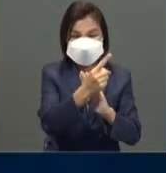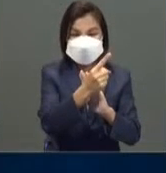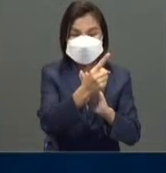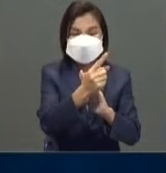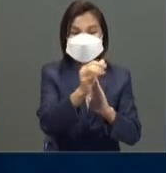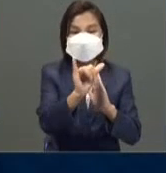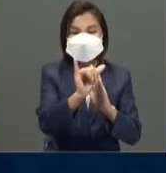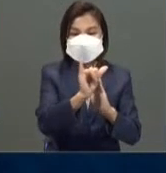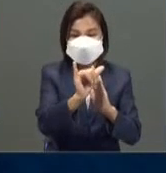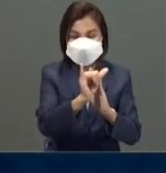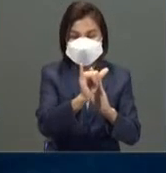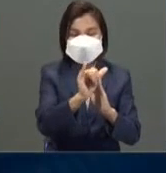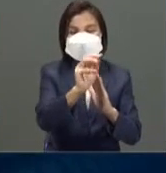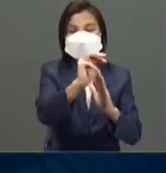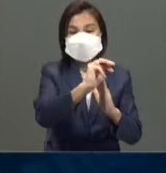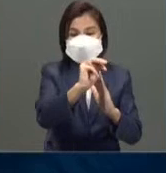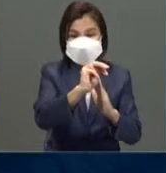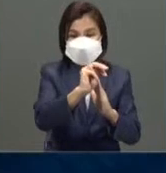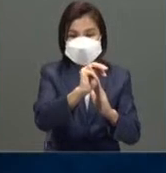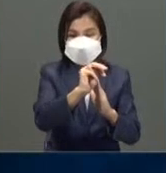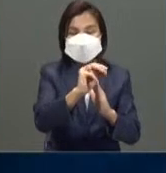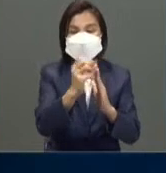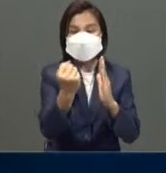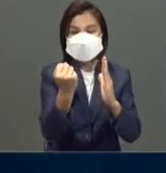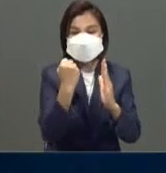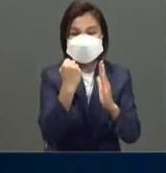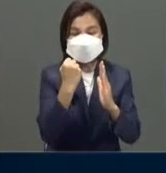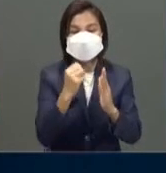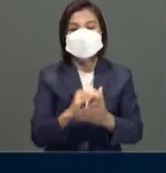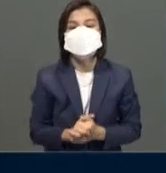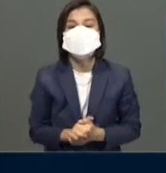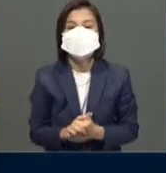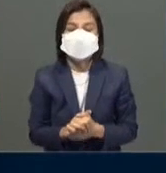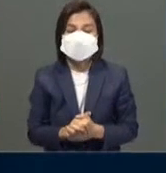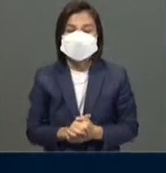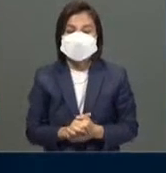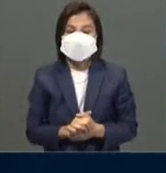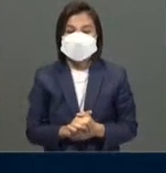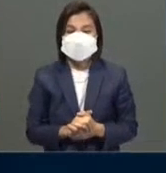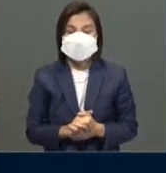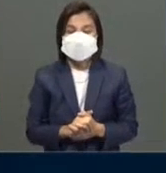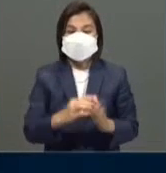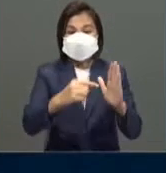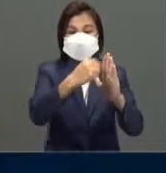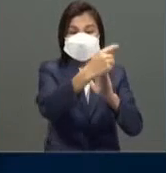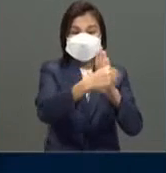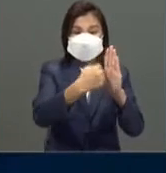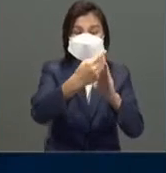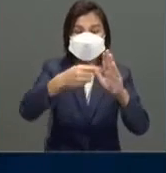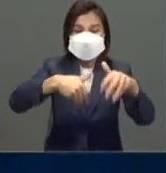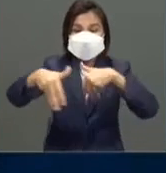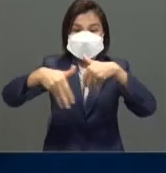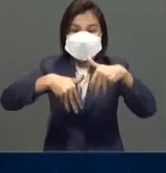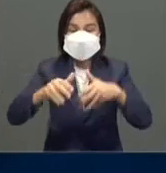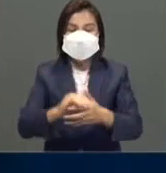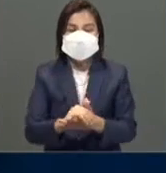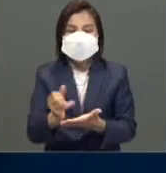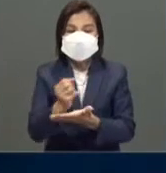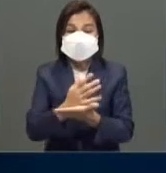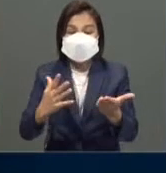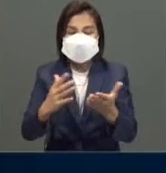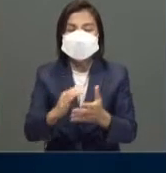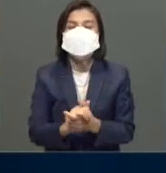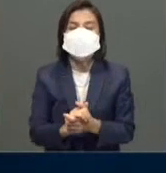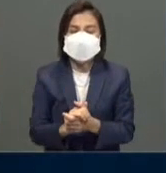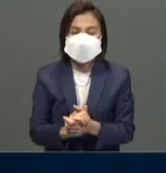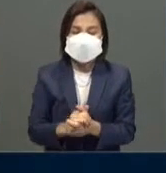ยโสแล้วก็มุกดาหารรวมถึงอำนาจเจริญนะครับซึ่งก็ส่วนใหญ่พี่น้องเราก็เป็นคนภาคอีสานก็มาใ